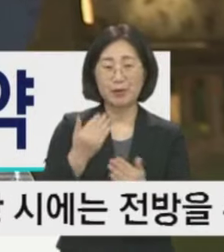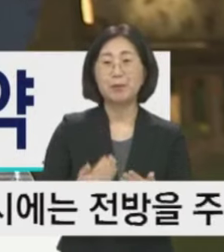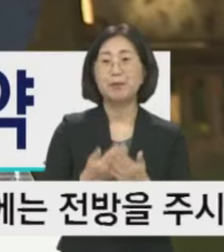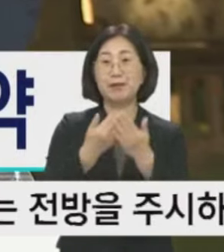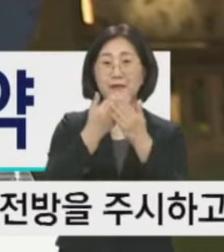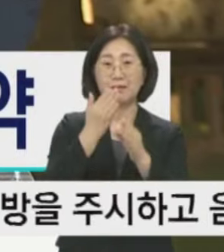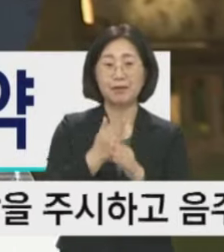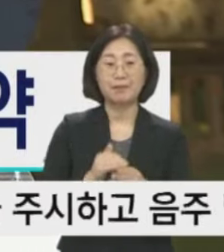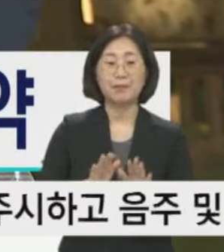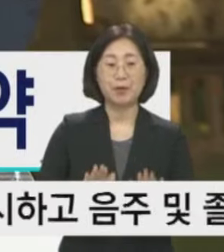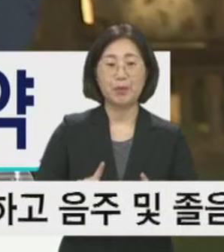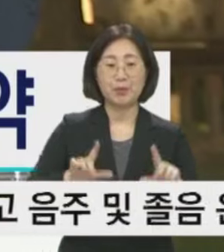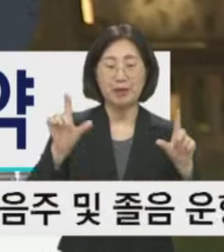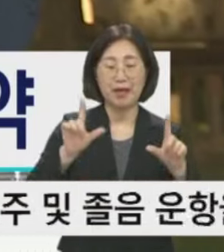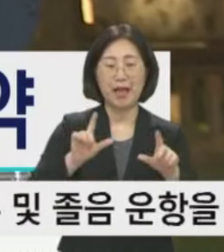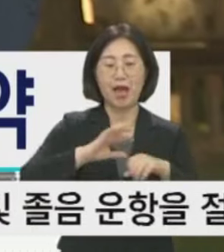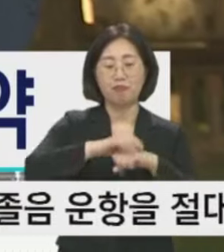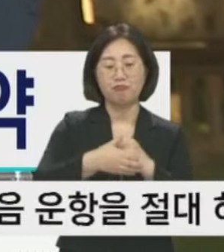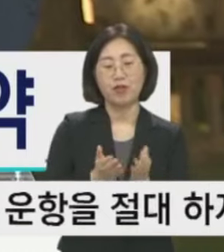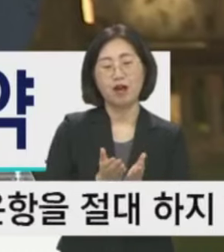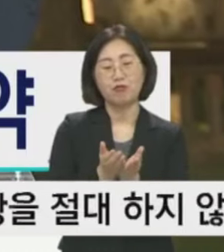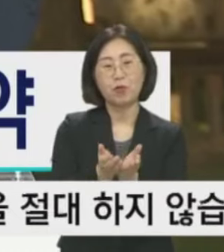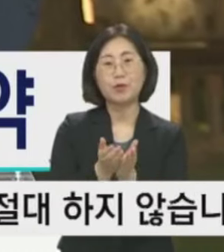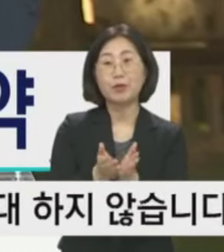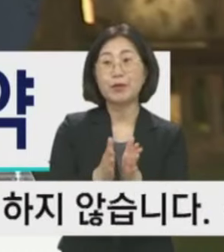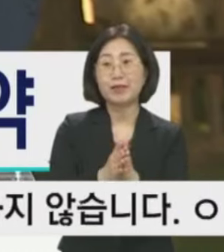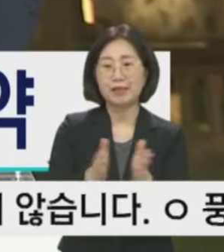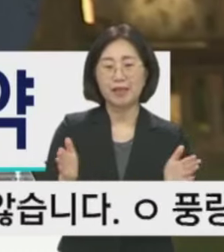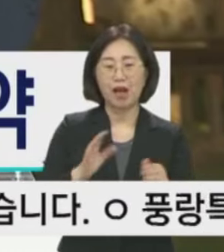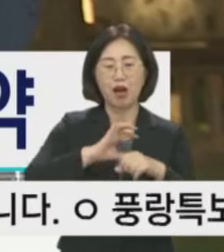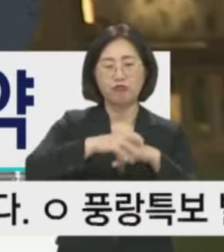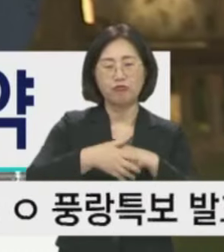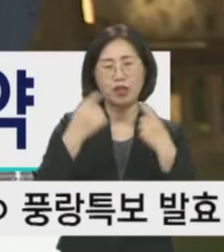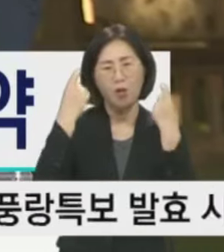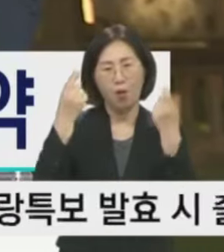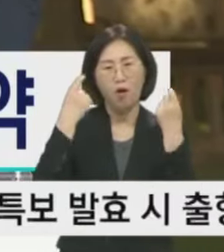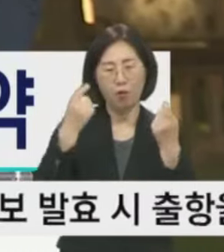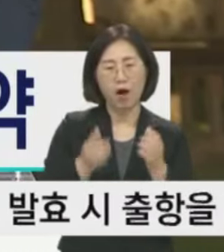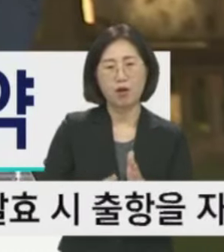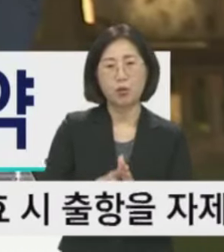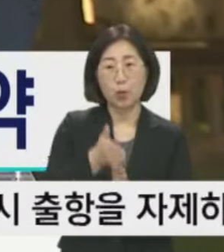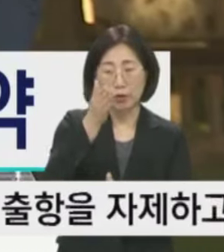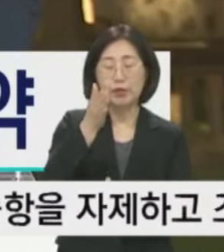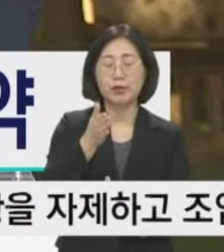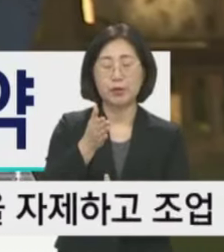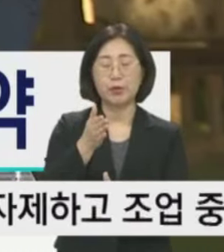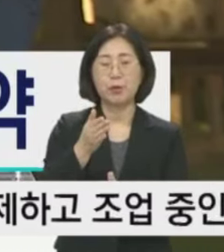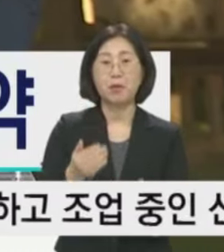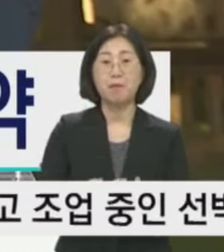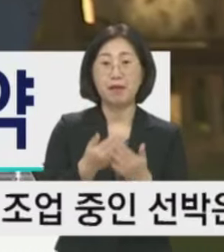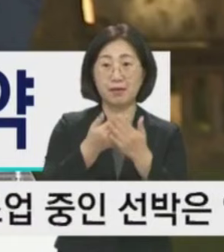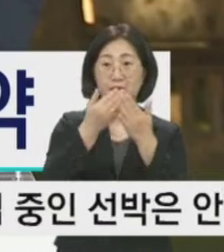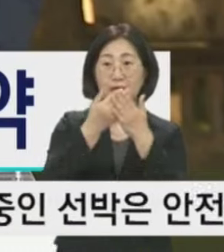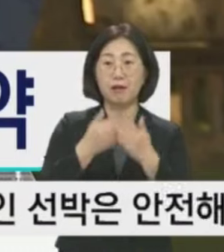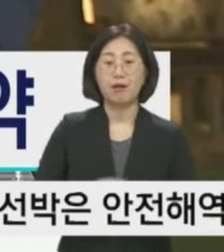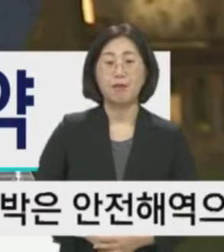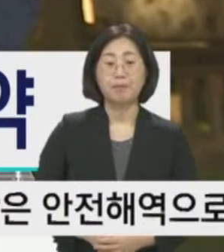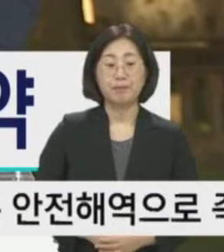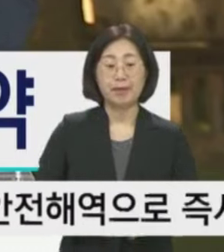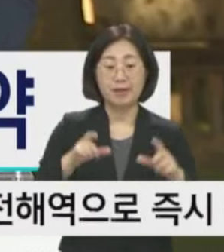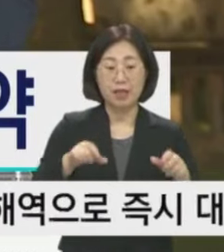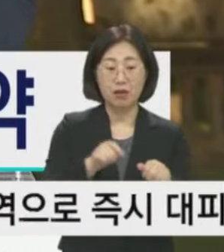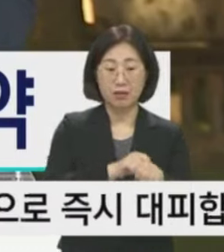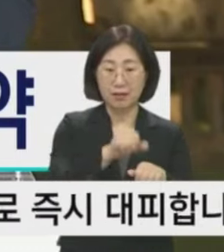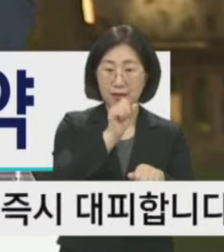있습니다. 올해 국제 크루즈선까지 취항하면서 국제적인 관광도시로 거듭나고 있다는 평가를 받고 있는데 지역